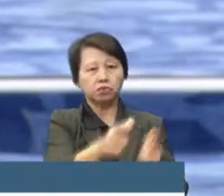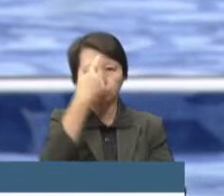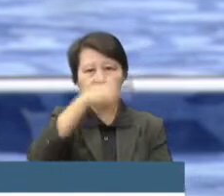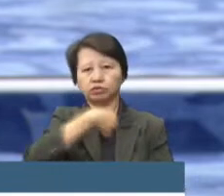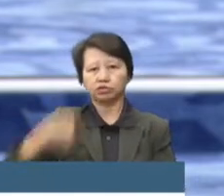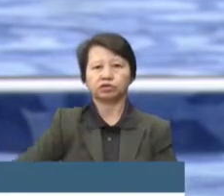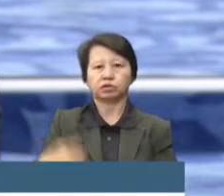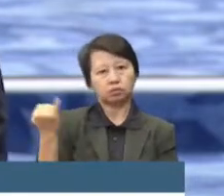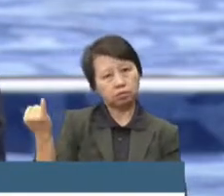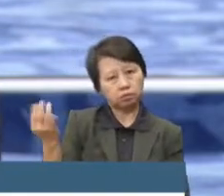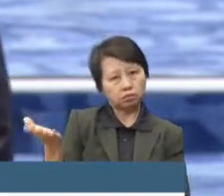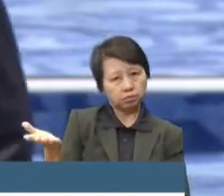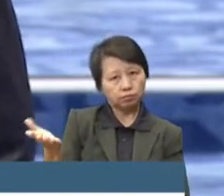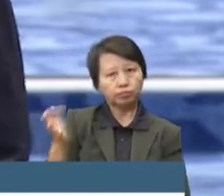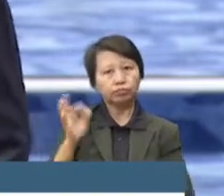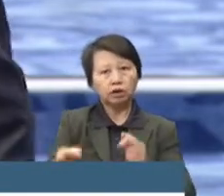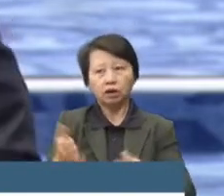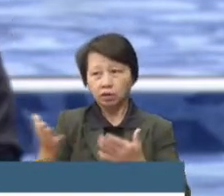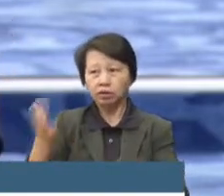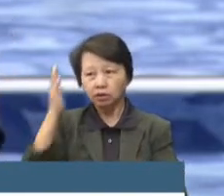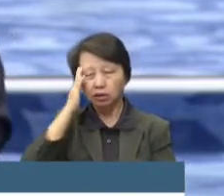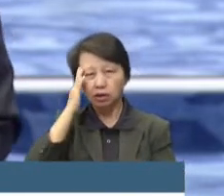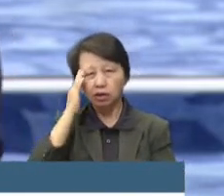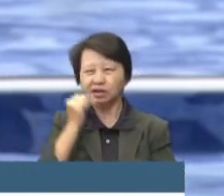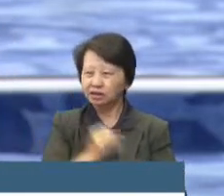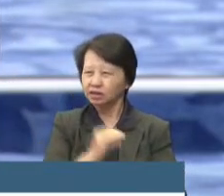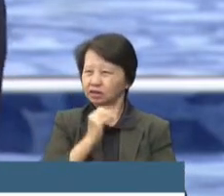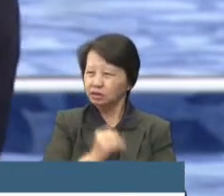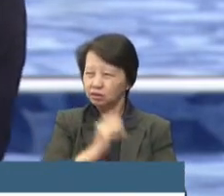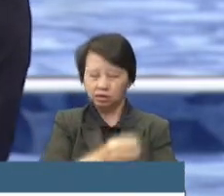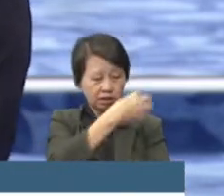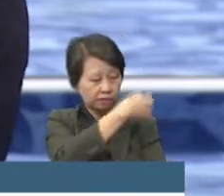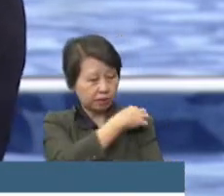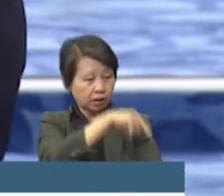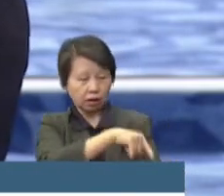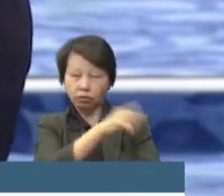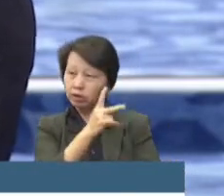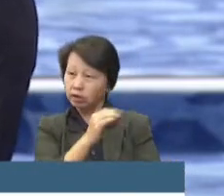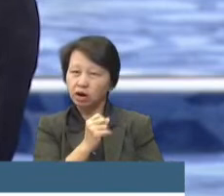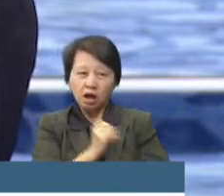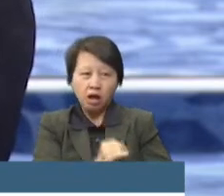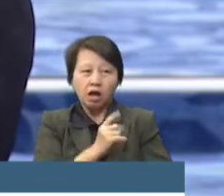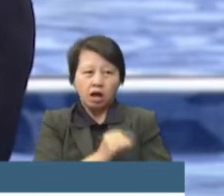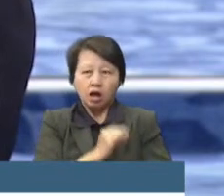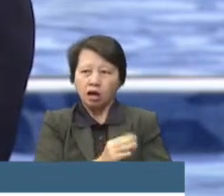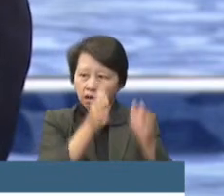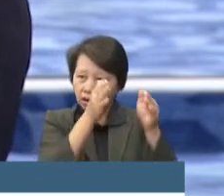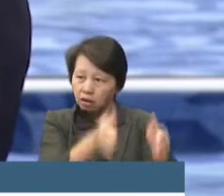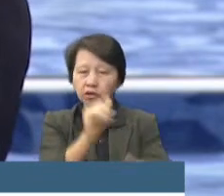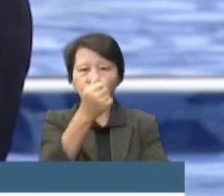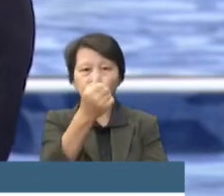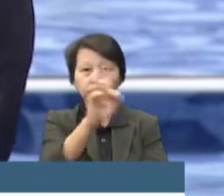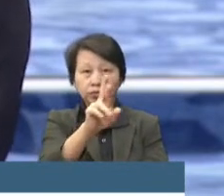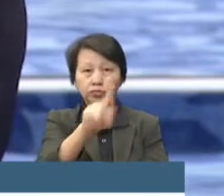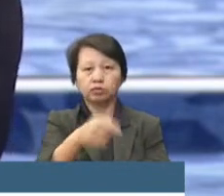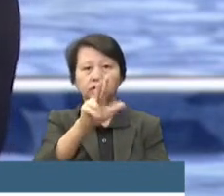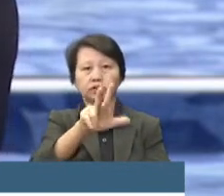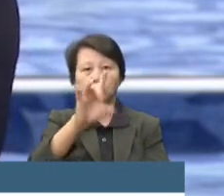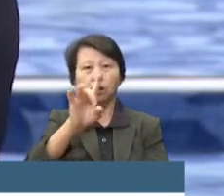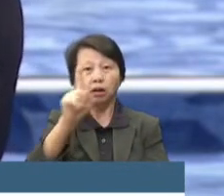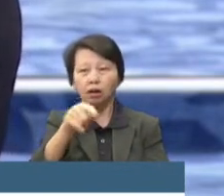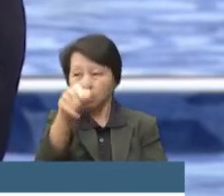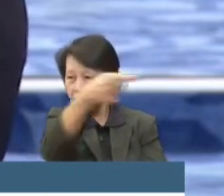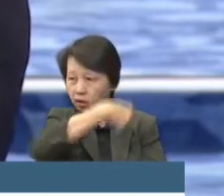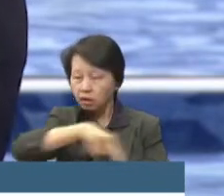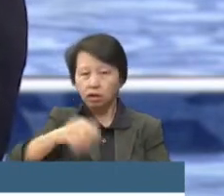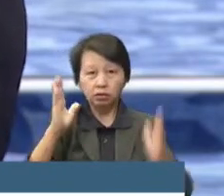ya kalau mereka tahu bagaimana berhempah pulas pegawai dikdn menguruskan perkara ini 10,381